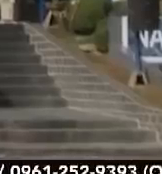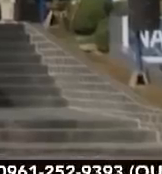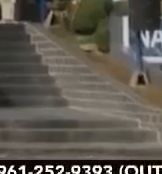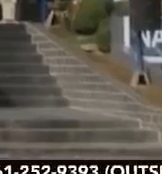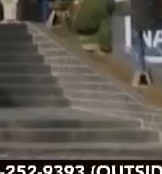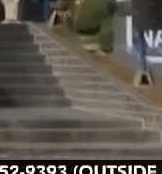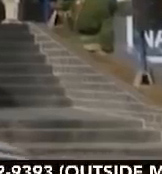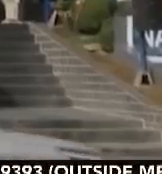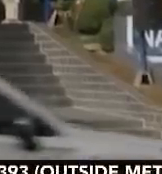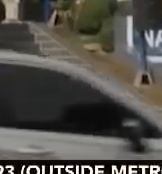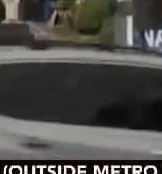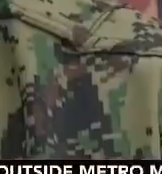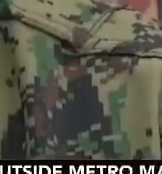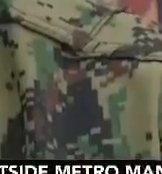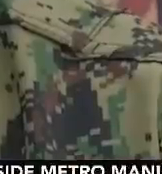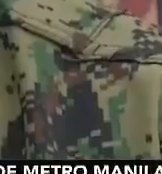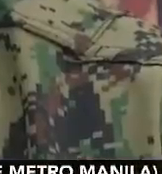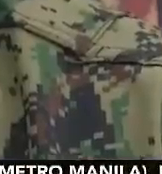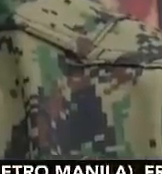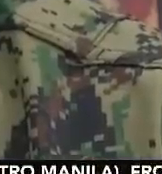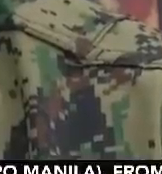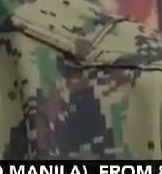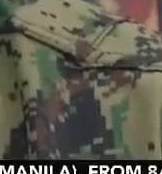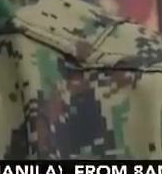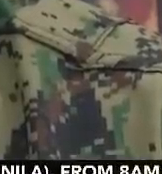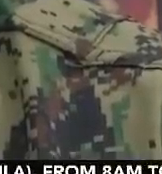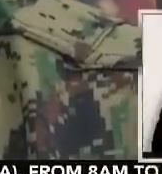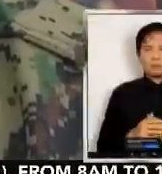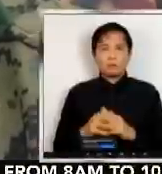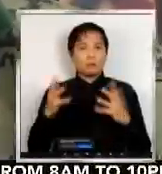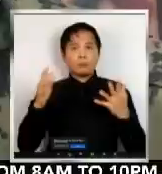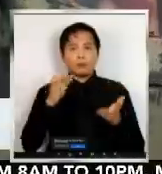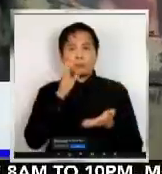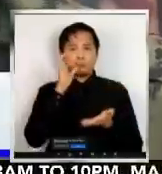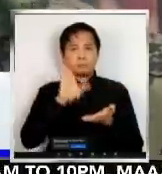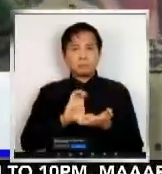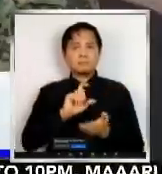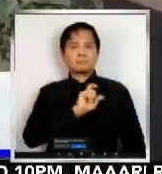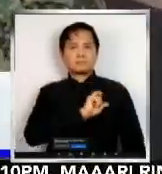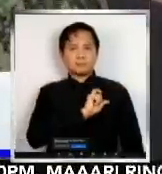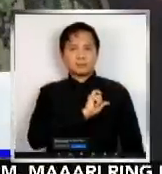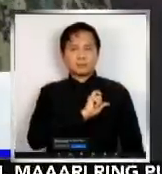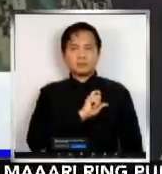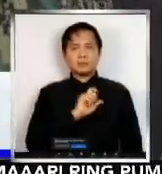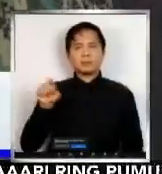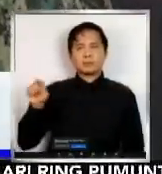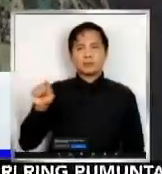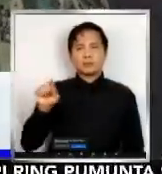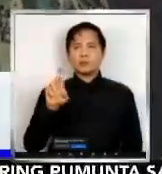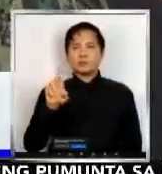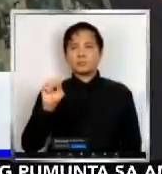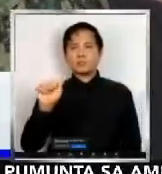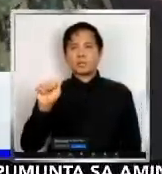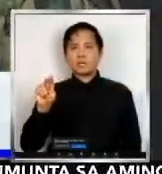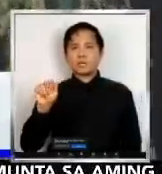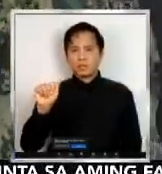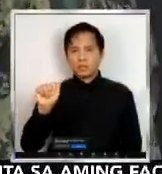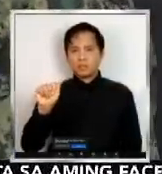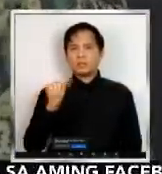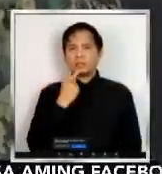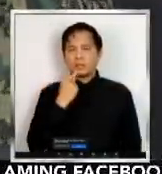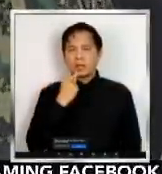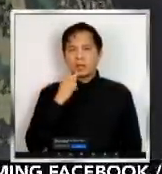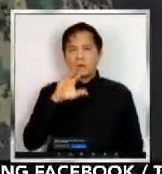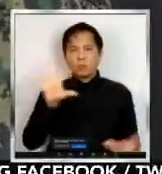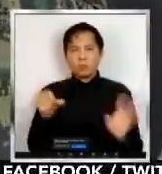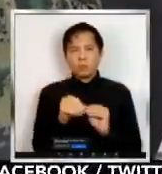komento rito ang pamunuan ng PNP. Ayon kay PNP spokesperson Ildebrandi Osana, nasa higit 13,800 na